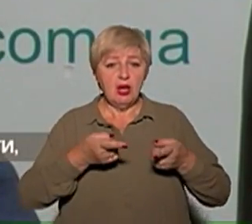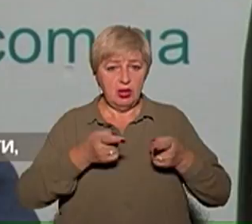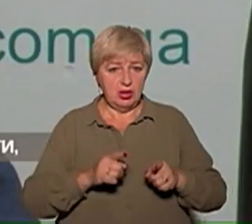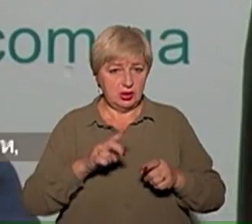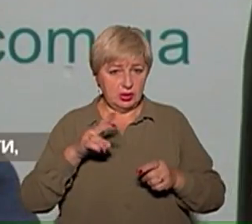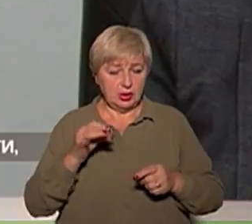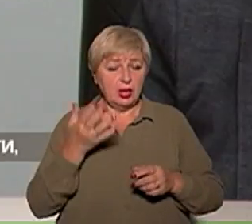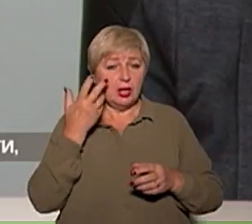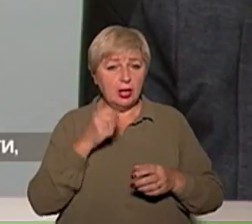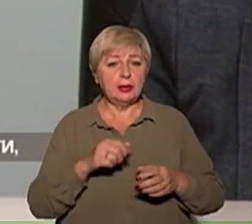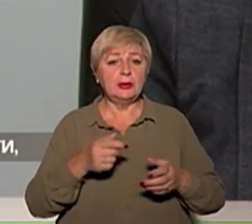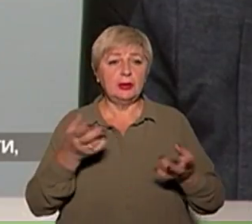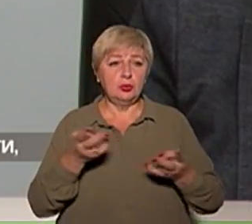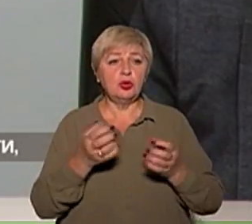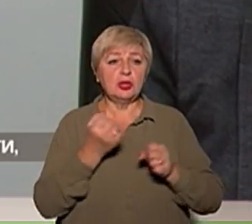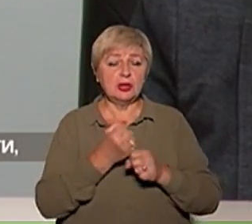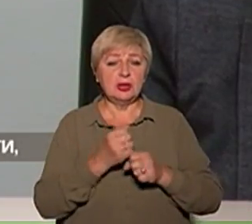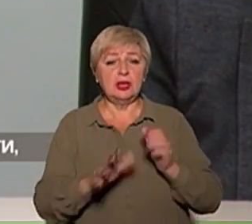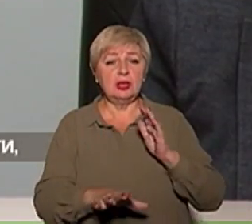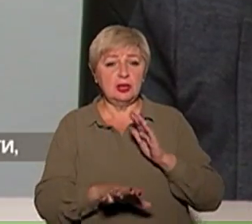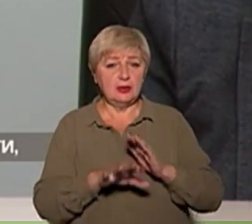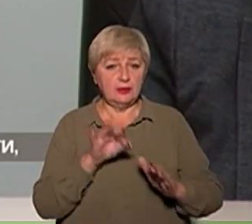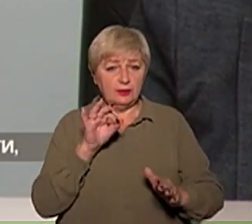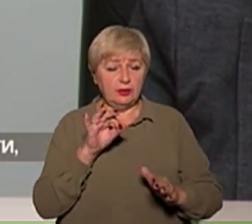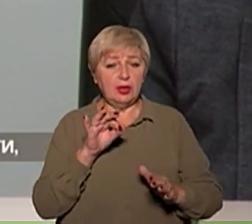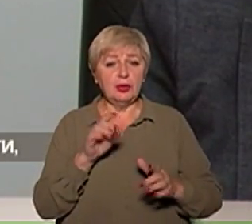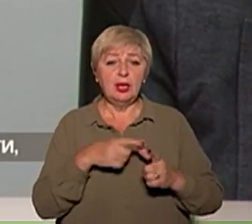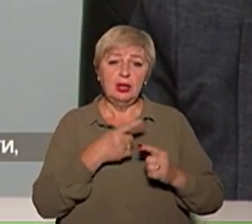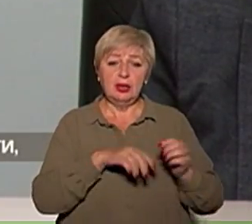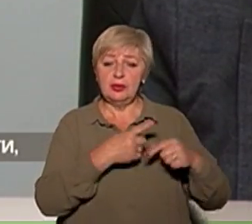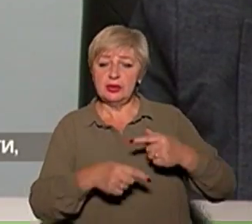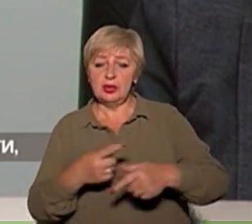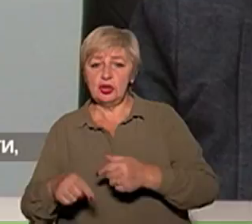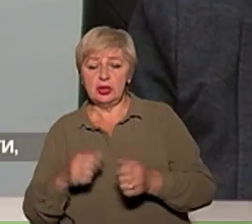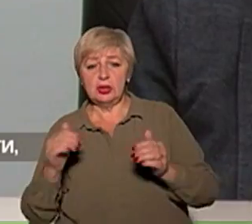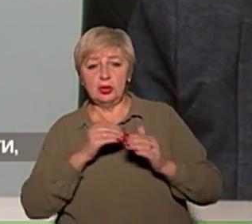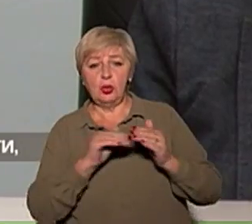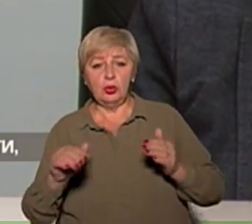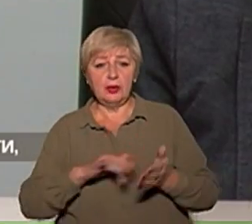все-таки сделать выбор, либо скатиться до уровня местечка,